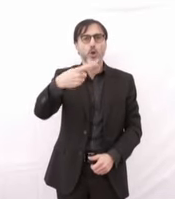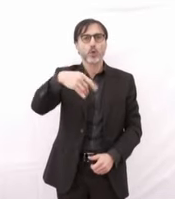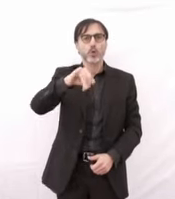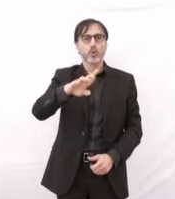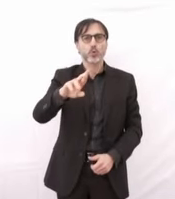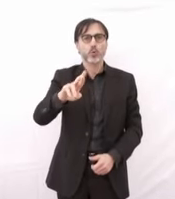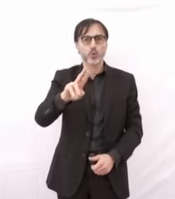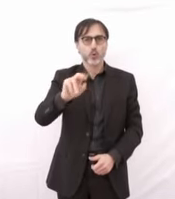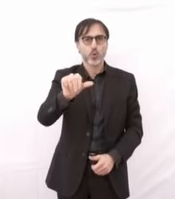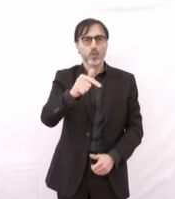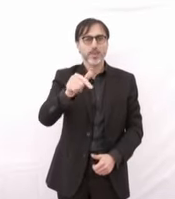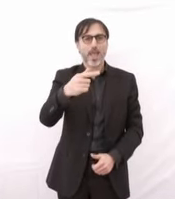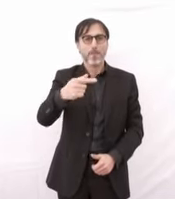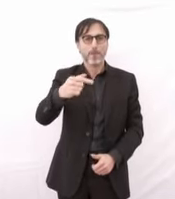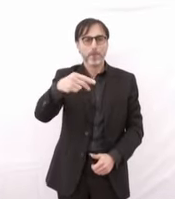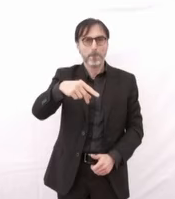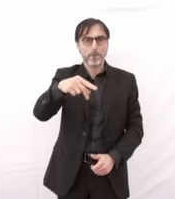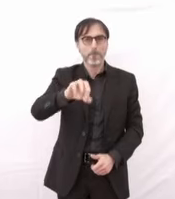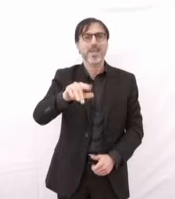Giuseppe Scalia,